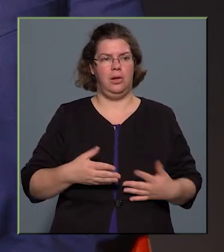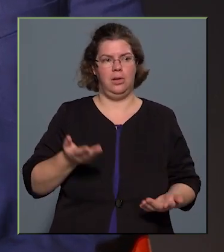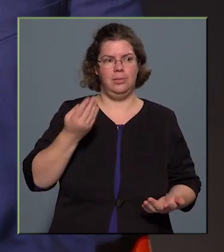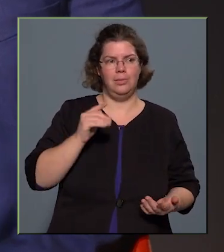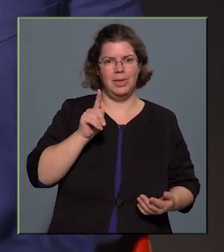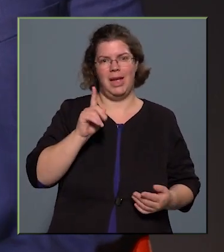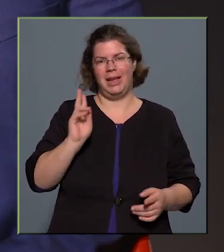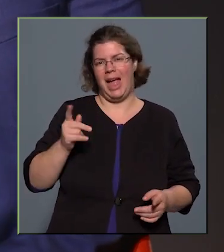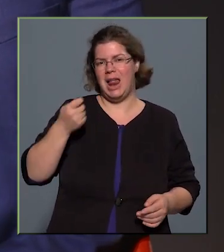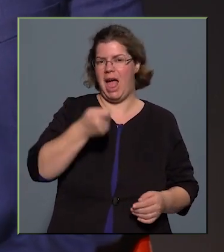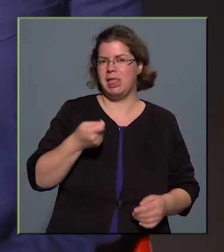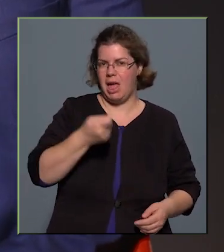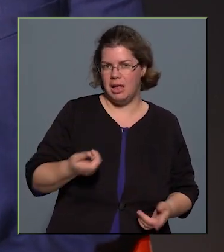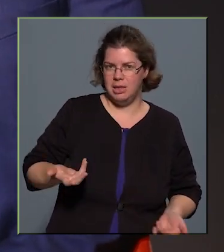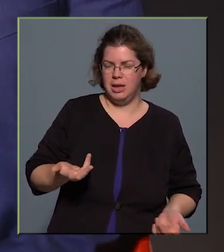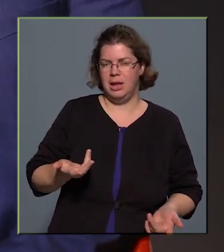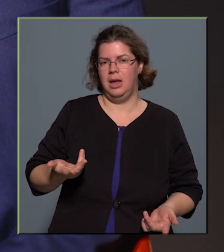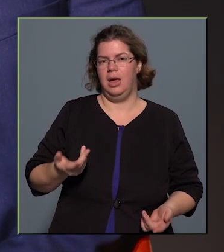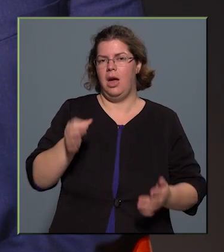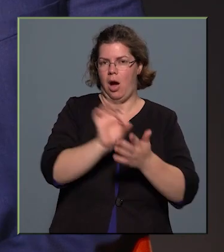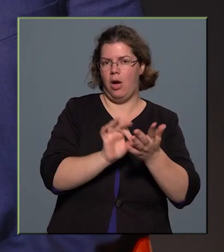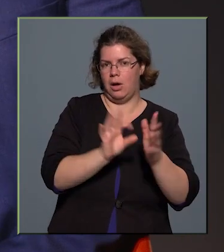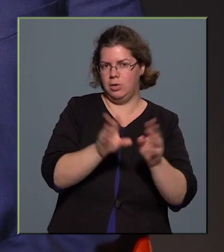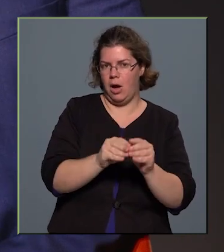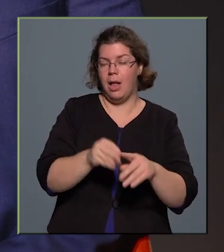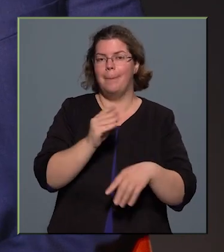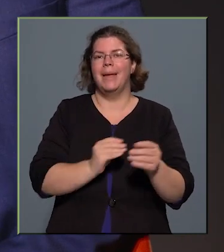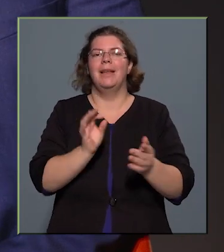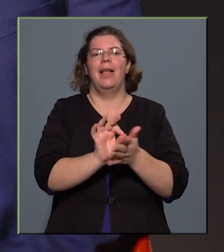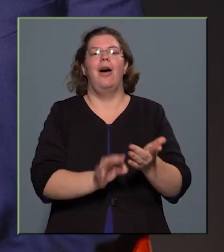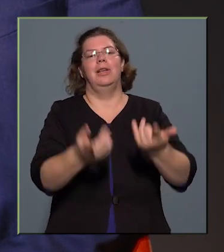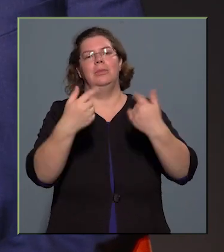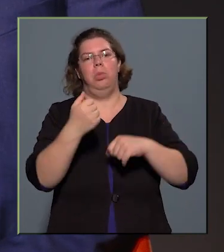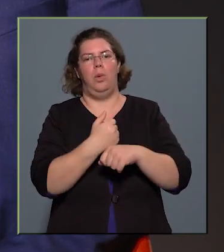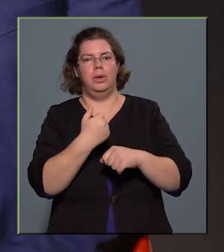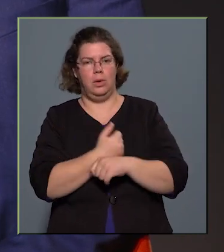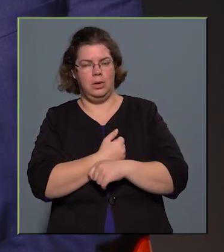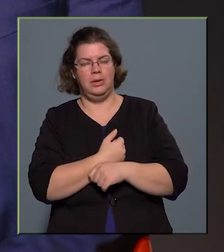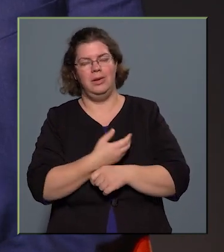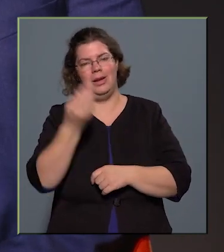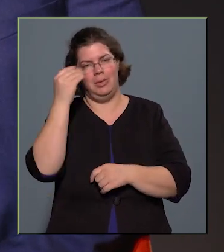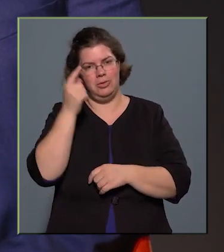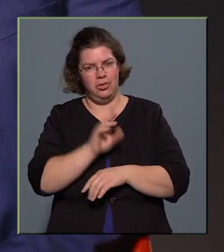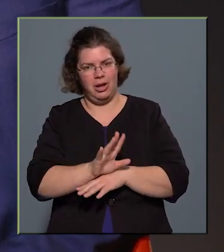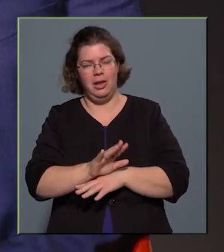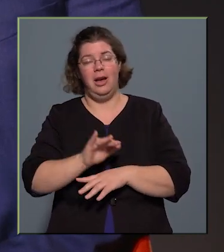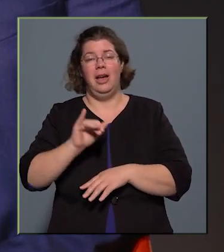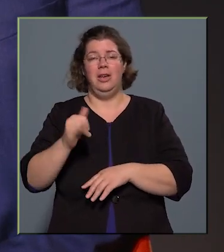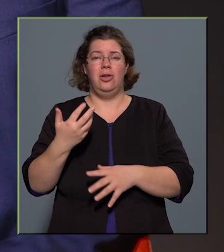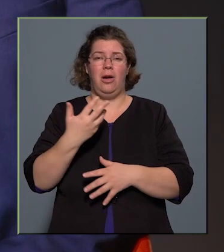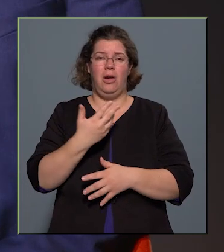etetni kell ugye valamilyen szinten adattal is, hiszen az adatokból dolgozik a maga az AI, és aztán a vérnek